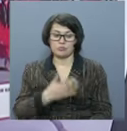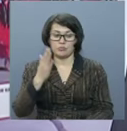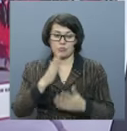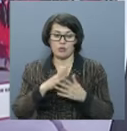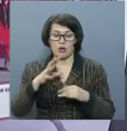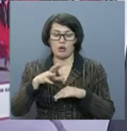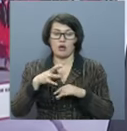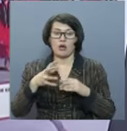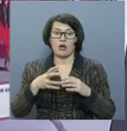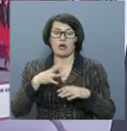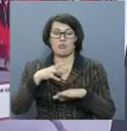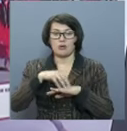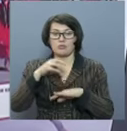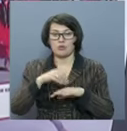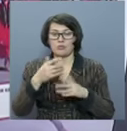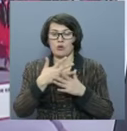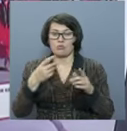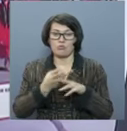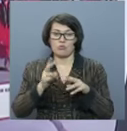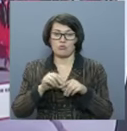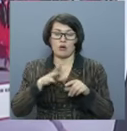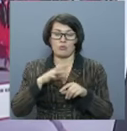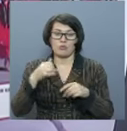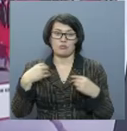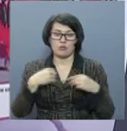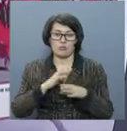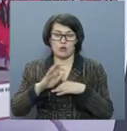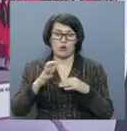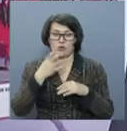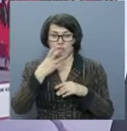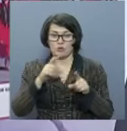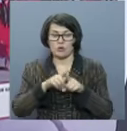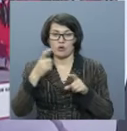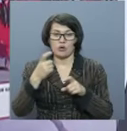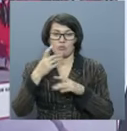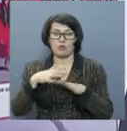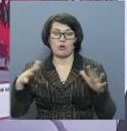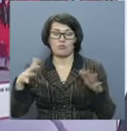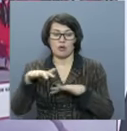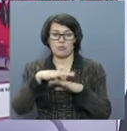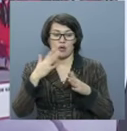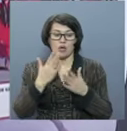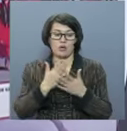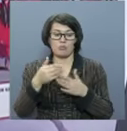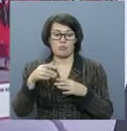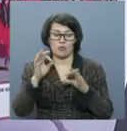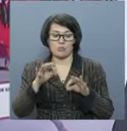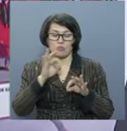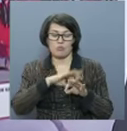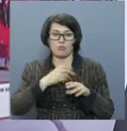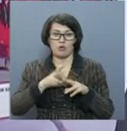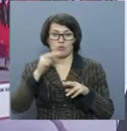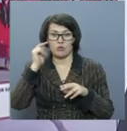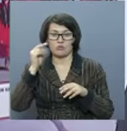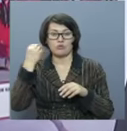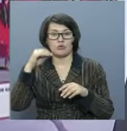хлопка производим. Бізде мақтаның үлкен қоры бар. Киім өндіретін оңтүстік еркін экономикалық аймағымыз бар. Егер бұл аймақты дұрыс қолдана білсек, Қытай